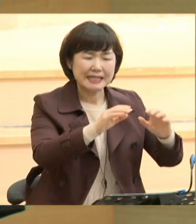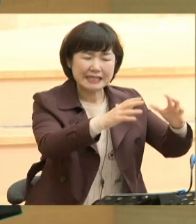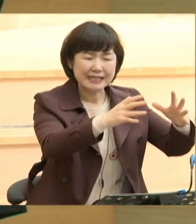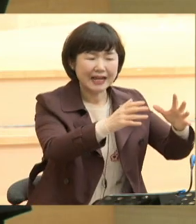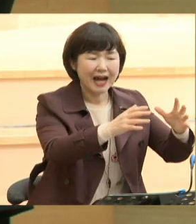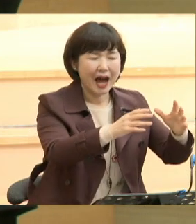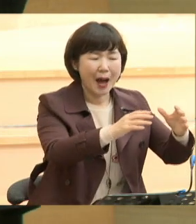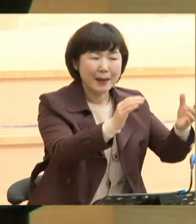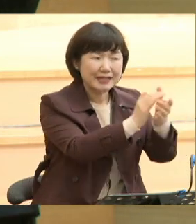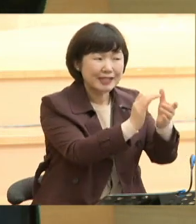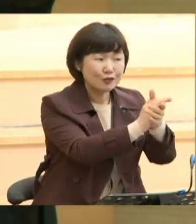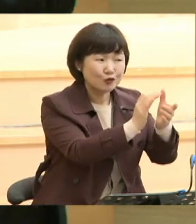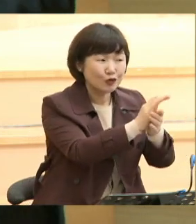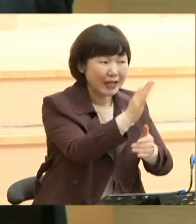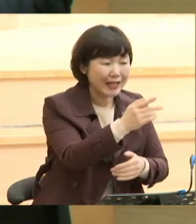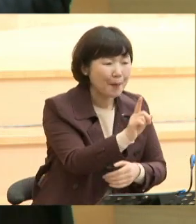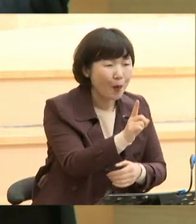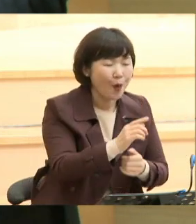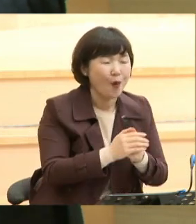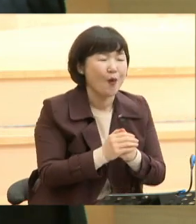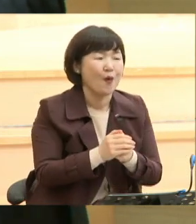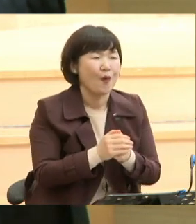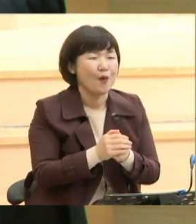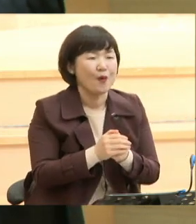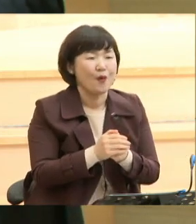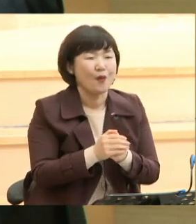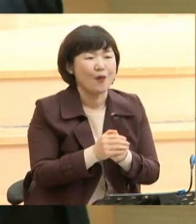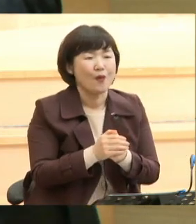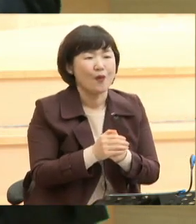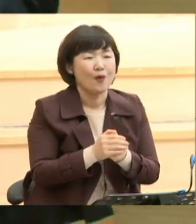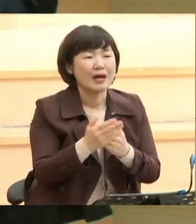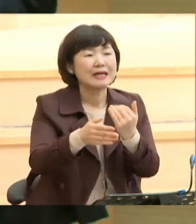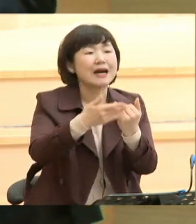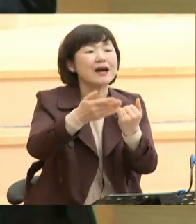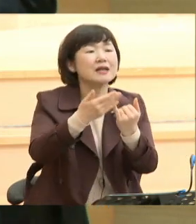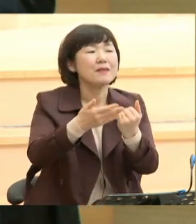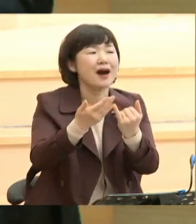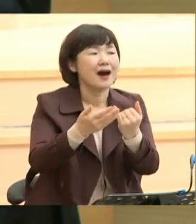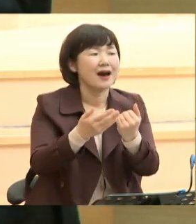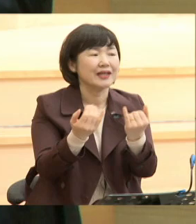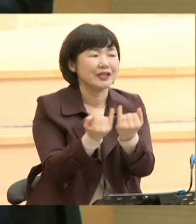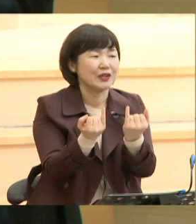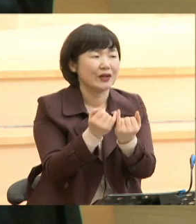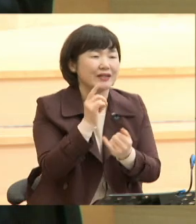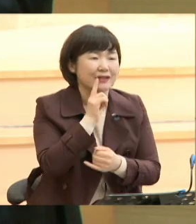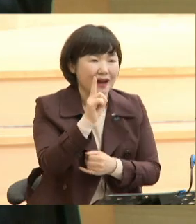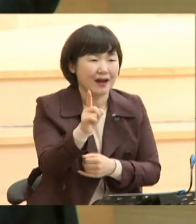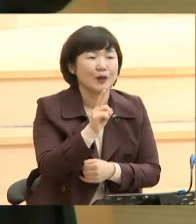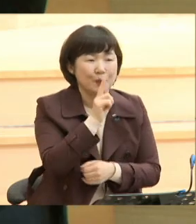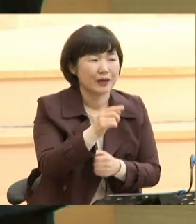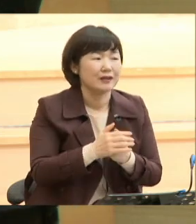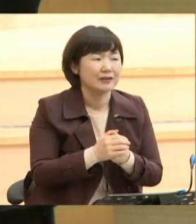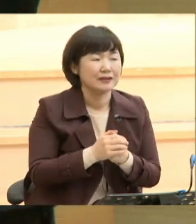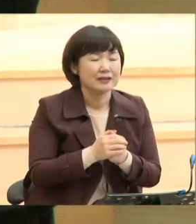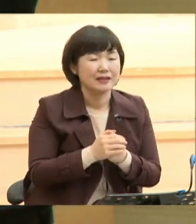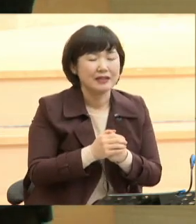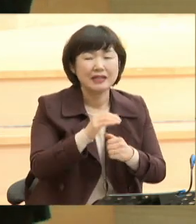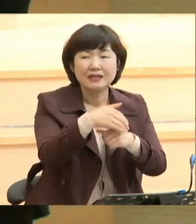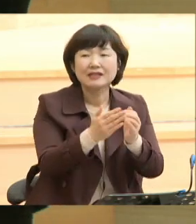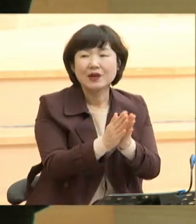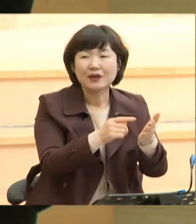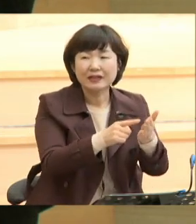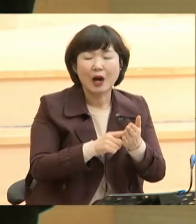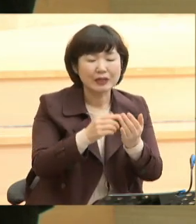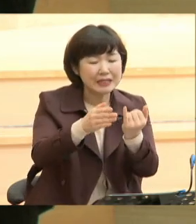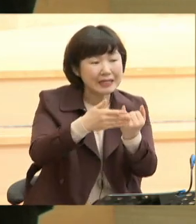가버 떼 미 뭘 의미하는지 이제 눈치 채 졌죠 꼭 간음한 여인 드라 여러분 성경이 말하는